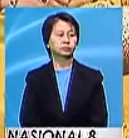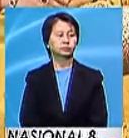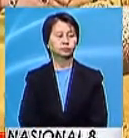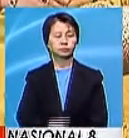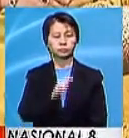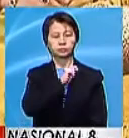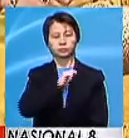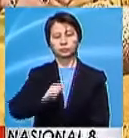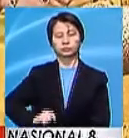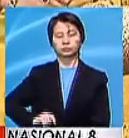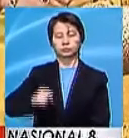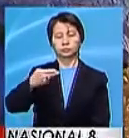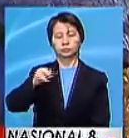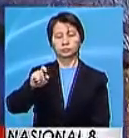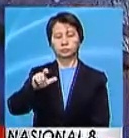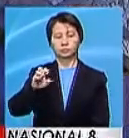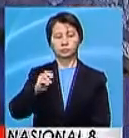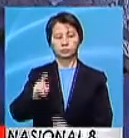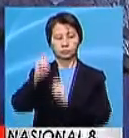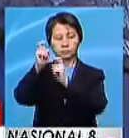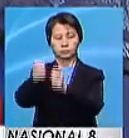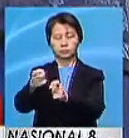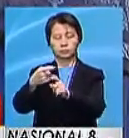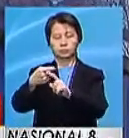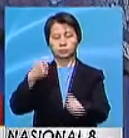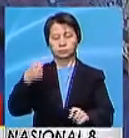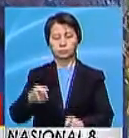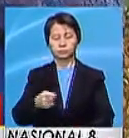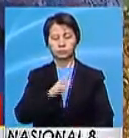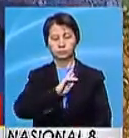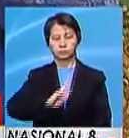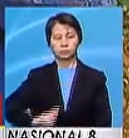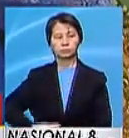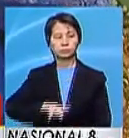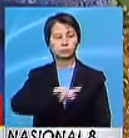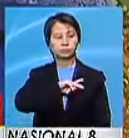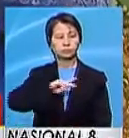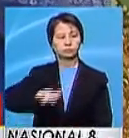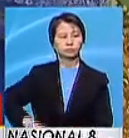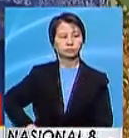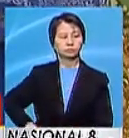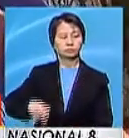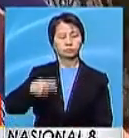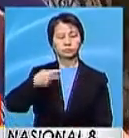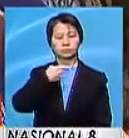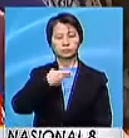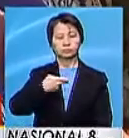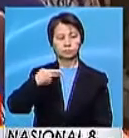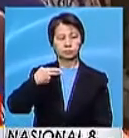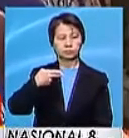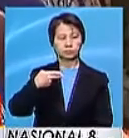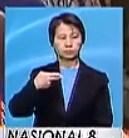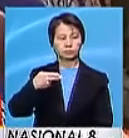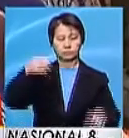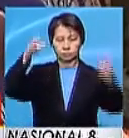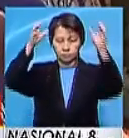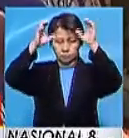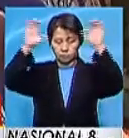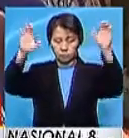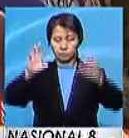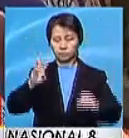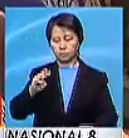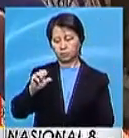Tuanku Abdul Halim menerima anugerah berkenaan daripada Raja Permaisuri Agong Tuanku Hajah Aminah selaku Chancellor